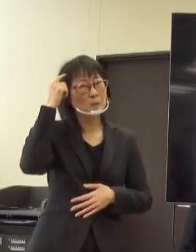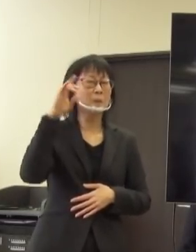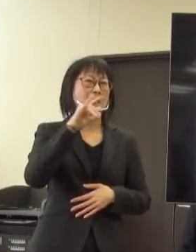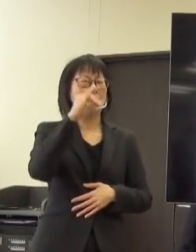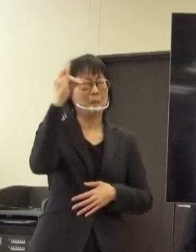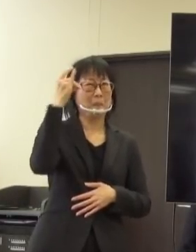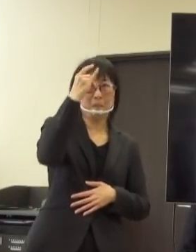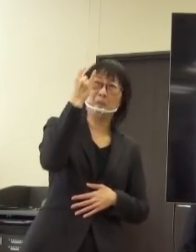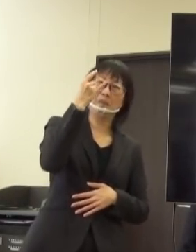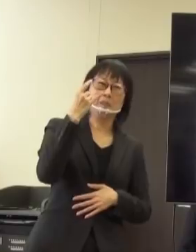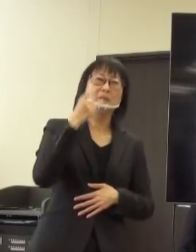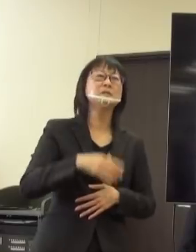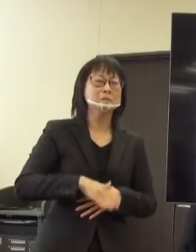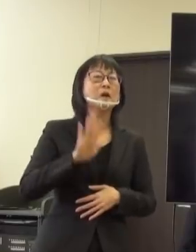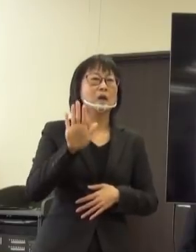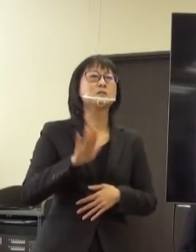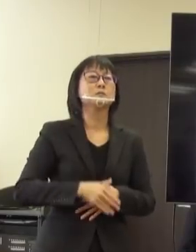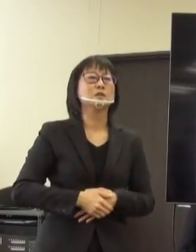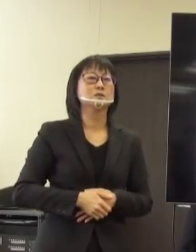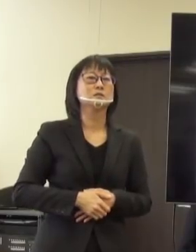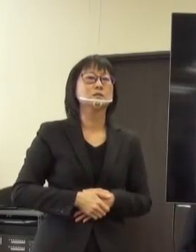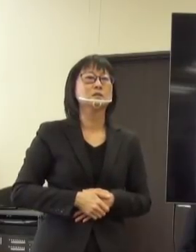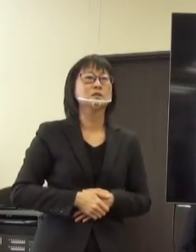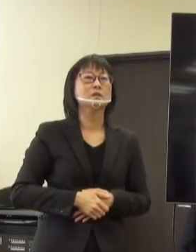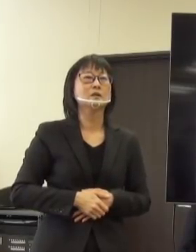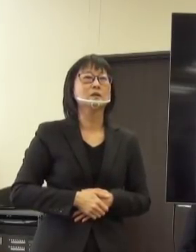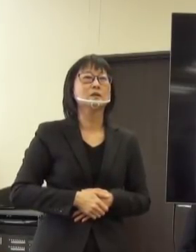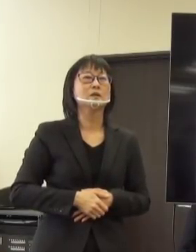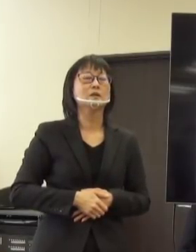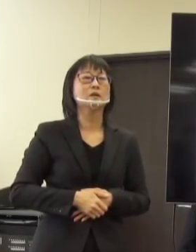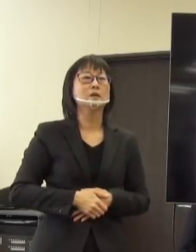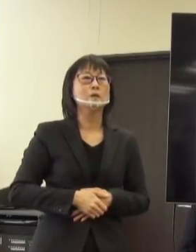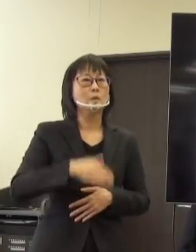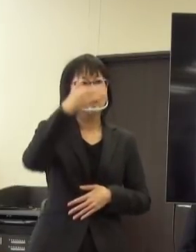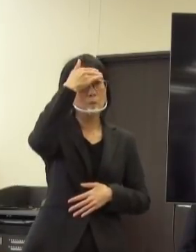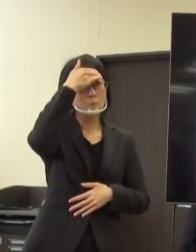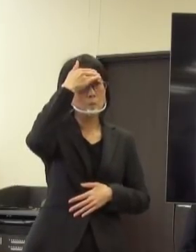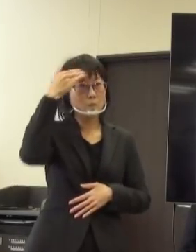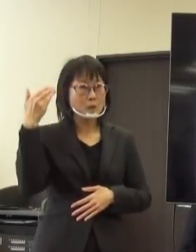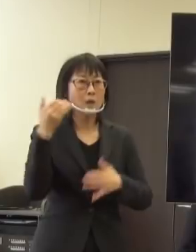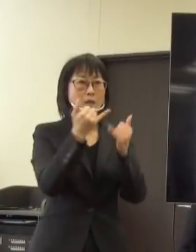ことで若い人にこれからですね、特に